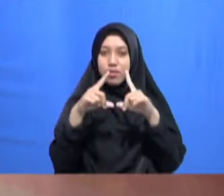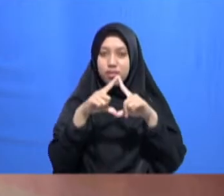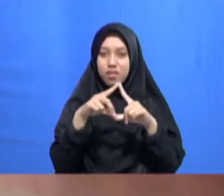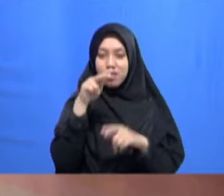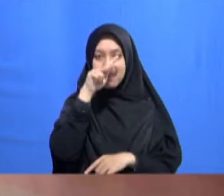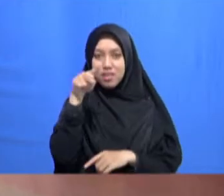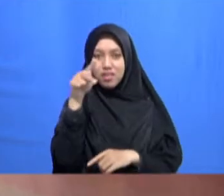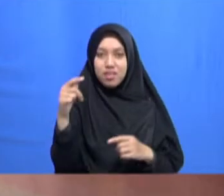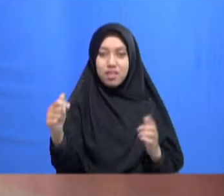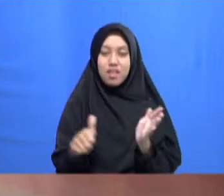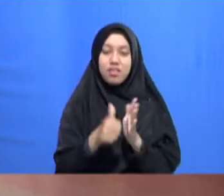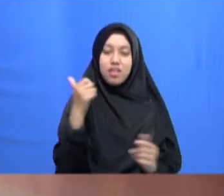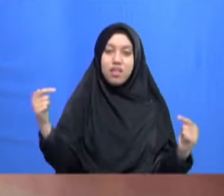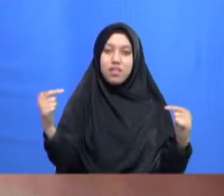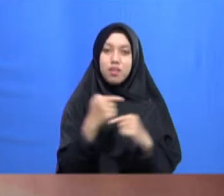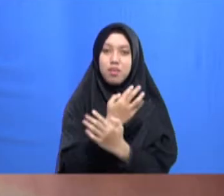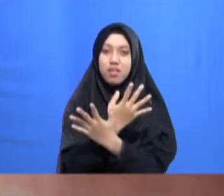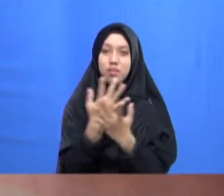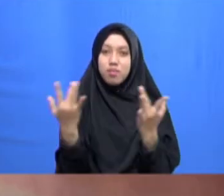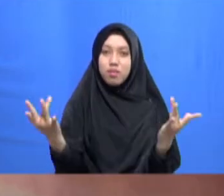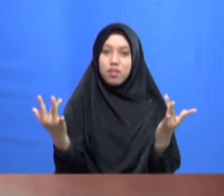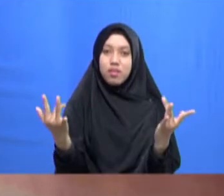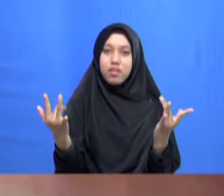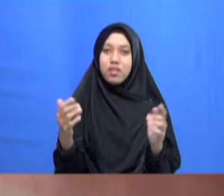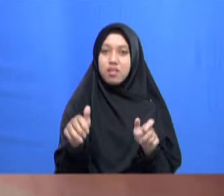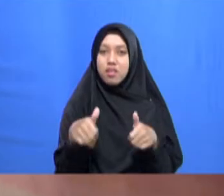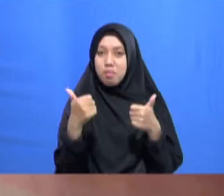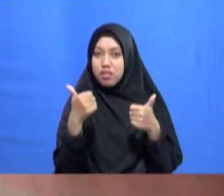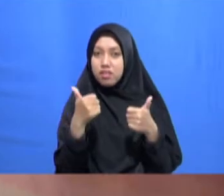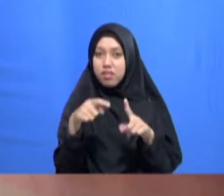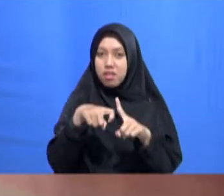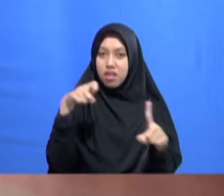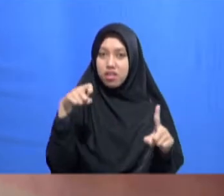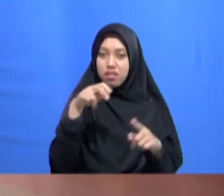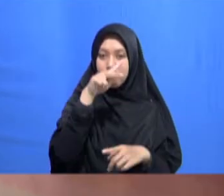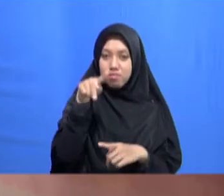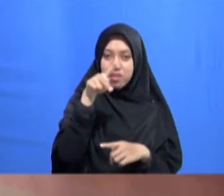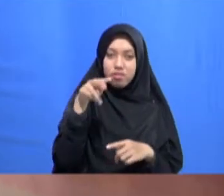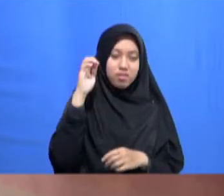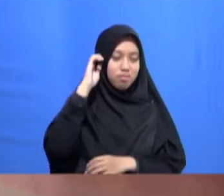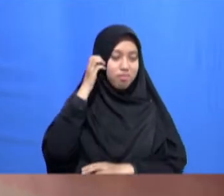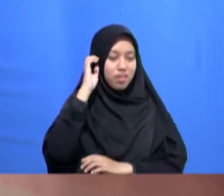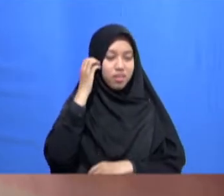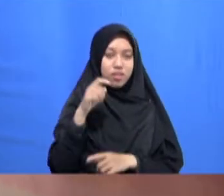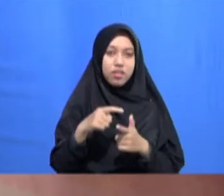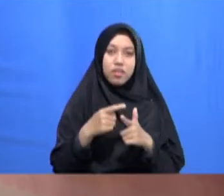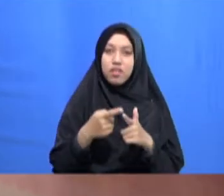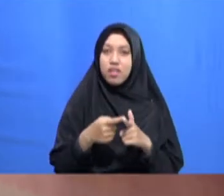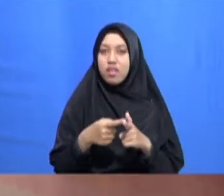debat publik pada hari ini, baik melalui jaringan TV, radio, maupun media